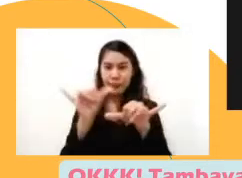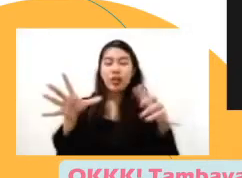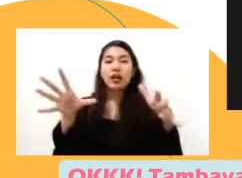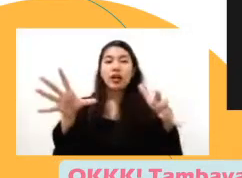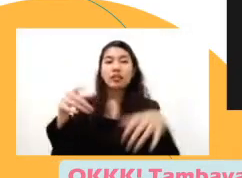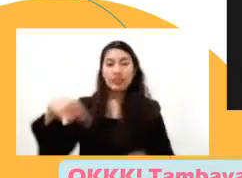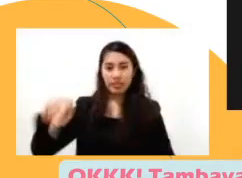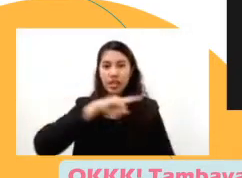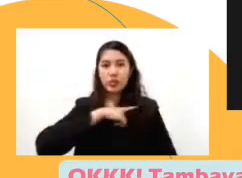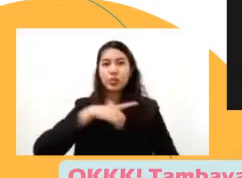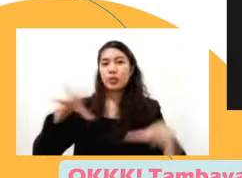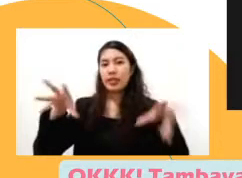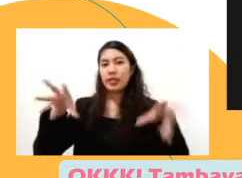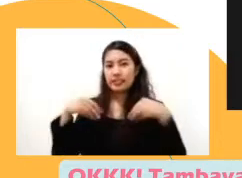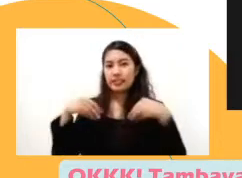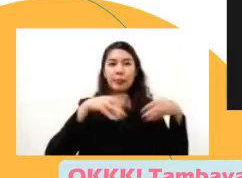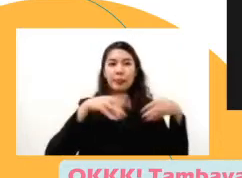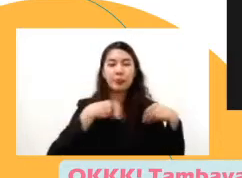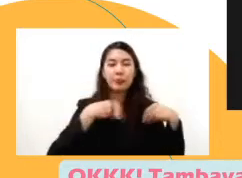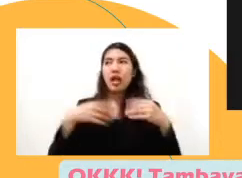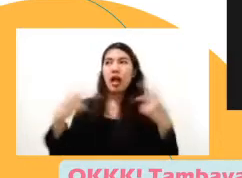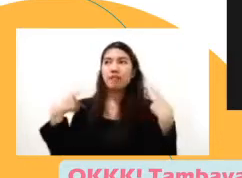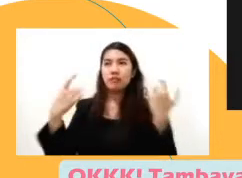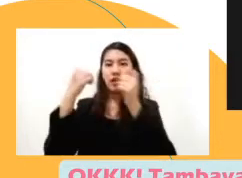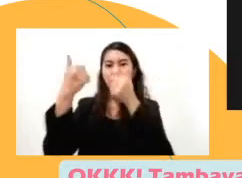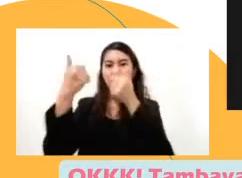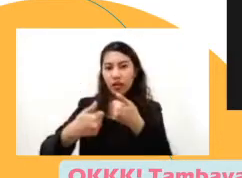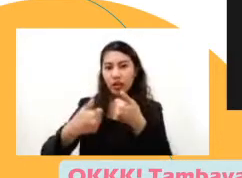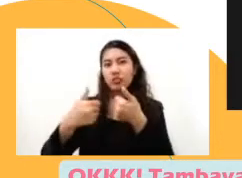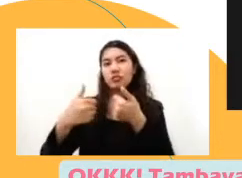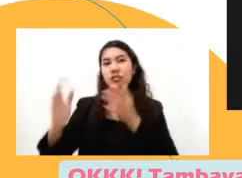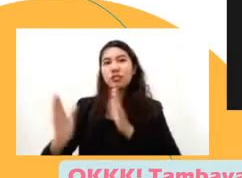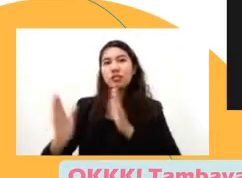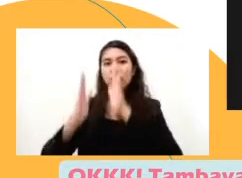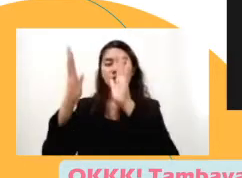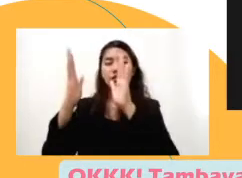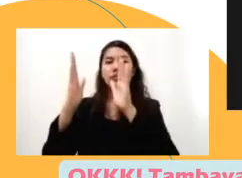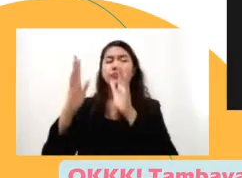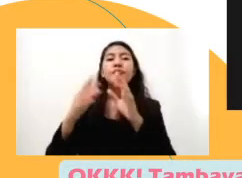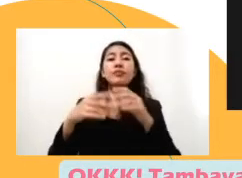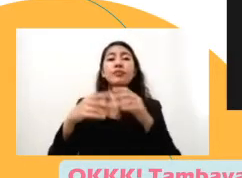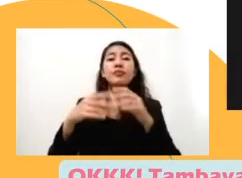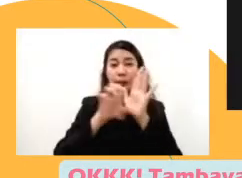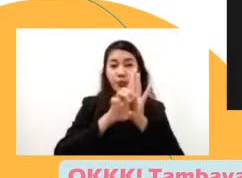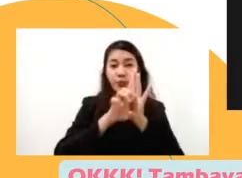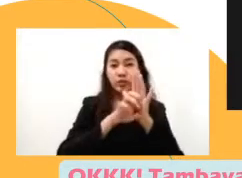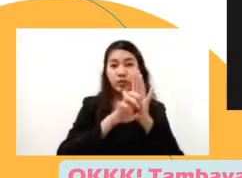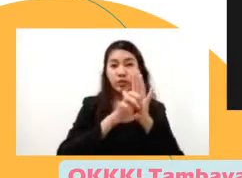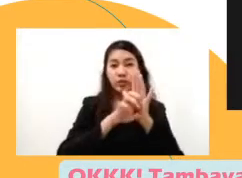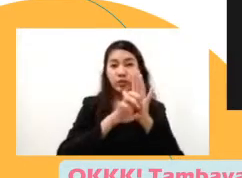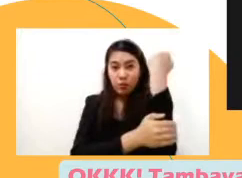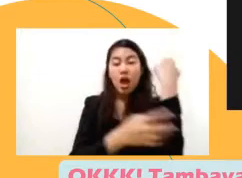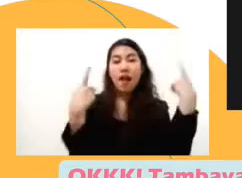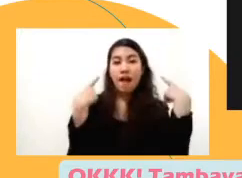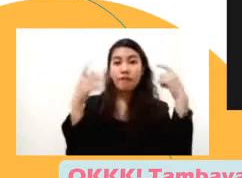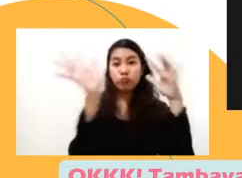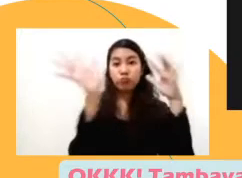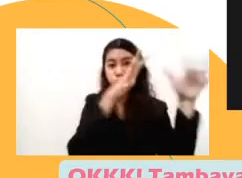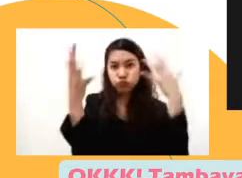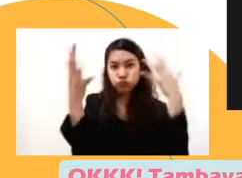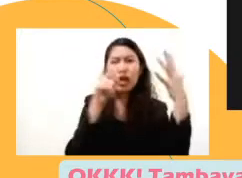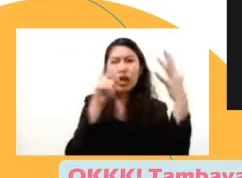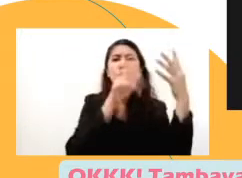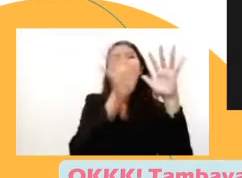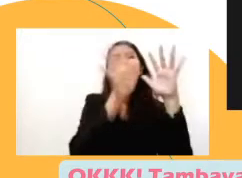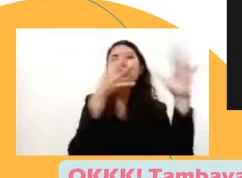mga kawayan, minsan darating din yung malalakas na hangin at unos na susubok sa atin, di ba? Meron ba kayong